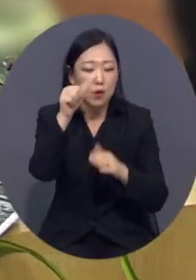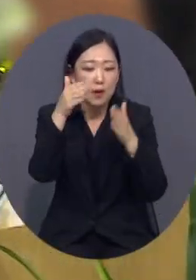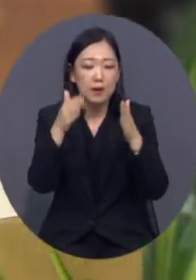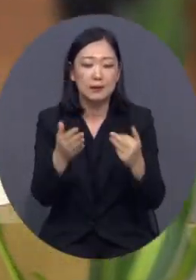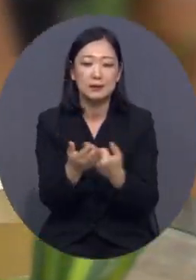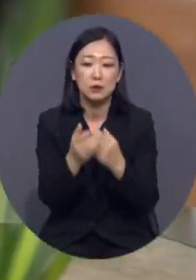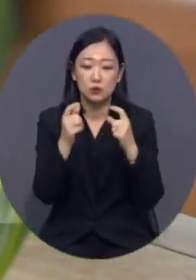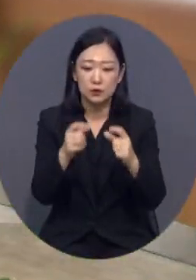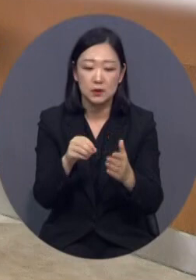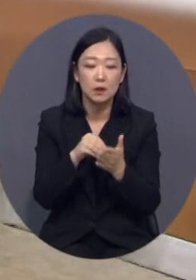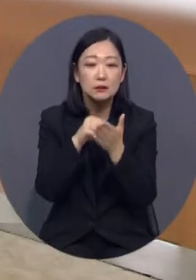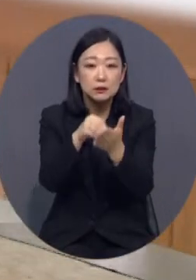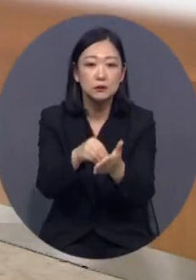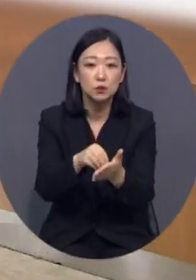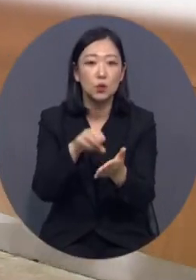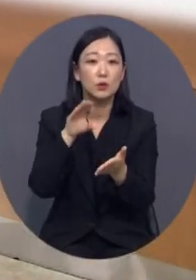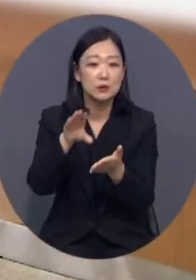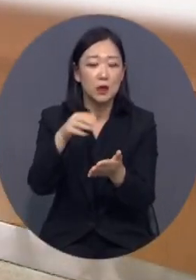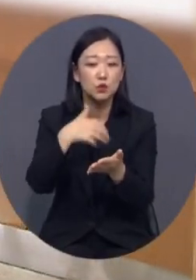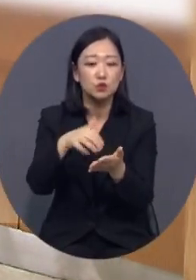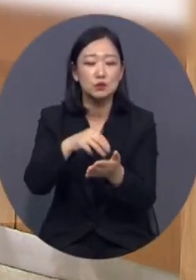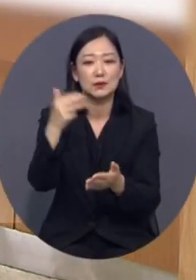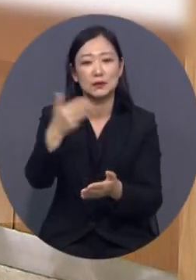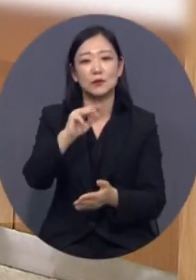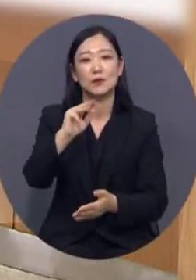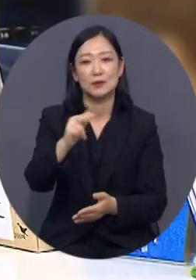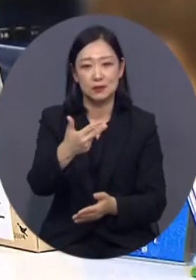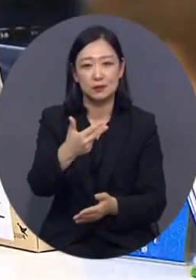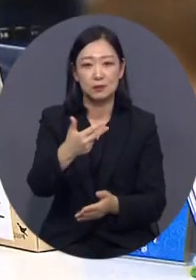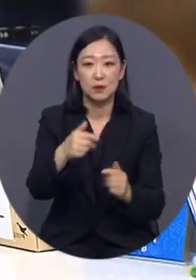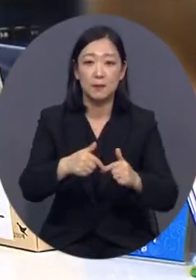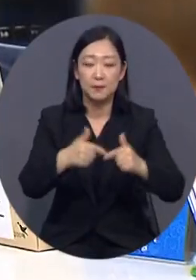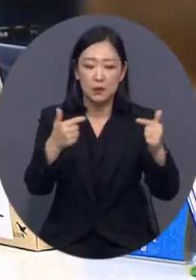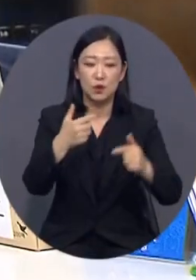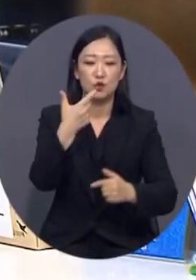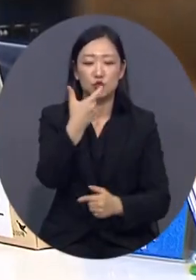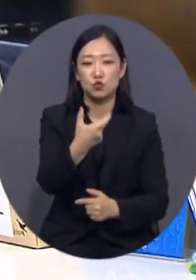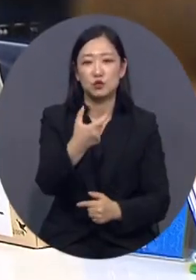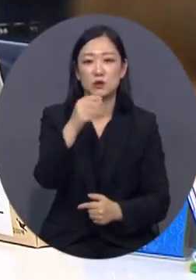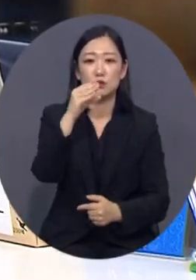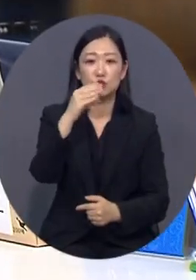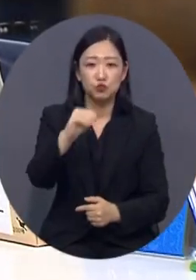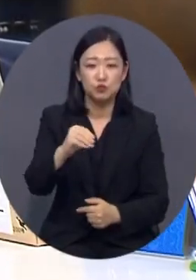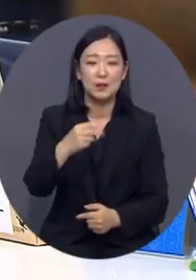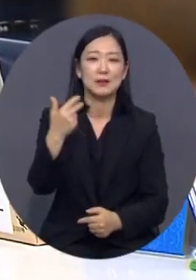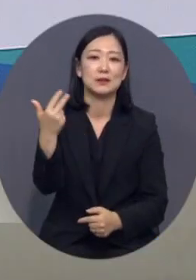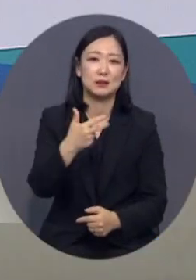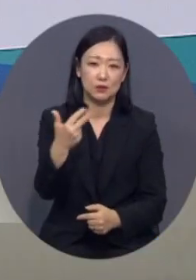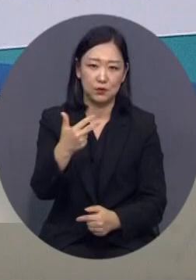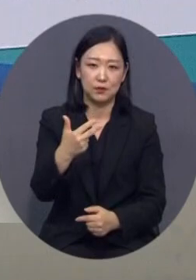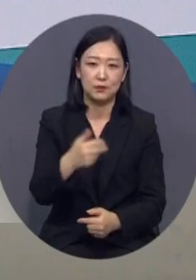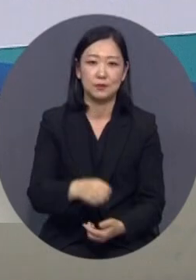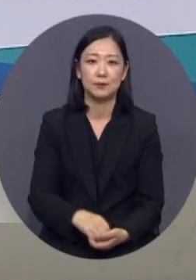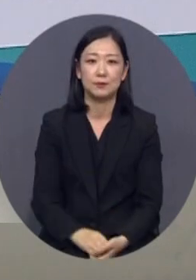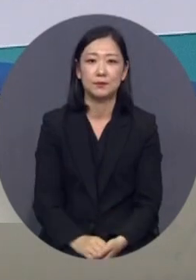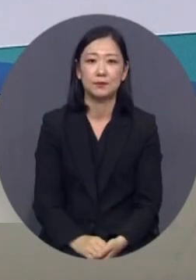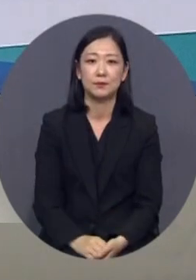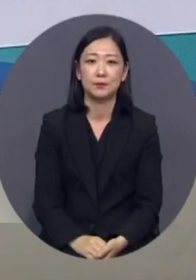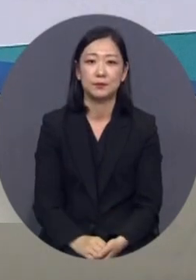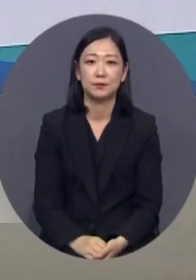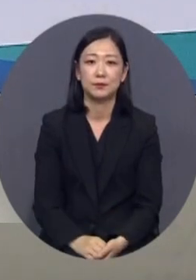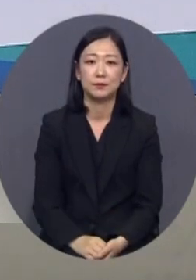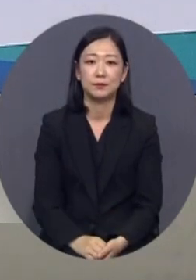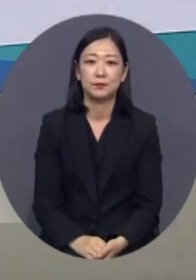제주적 자동차 등록 대수는 7,700여대가 증가한 697,000여대에 이르는 것으로